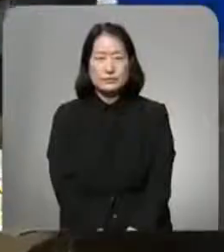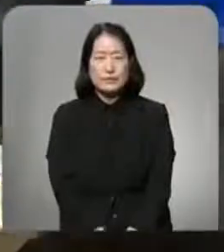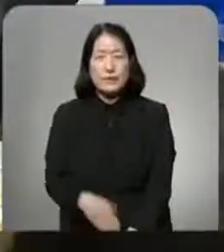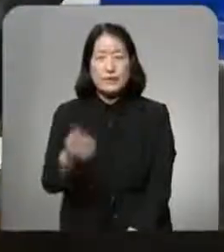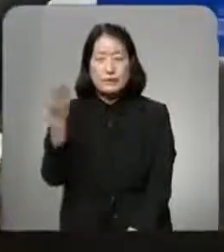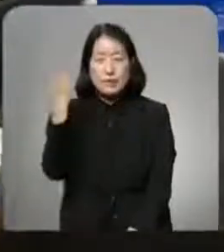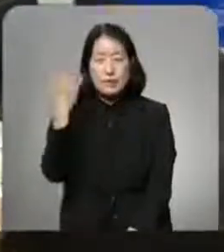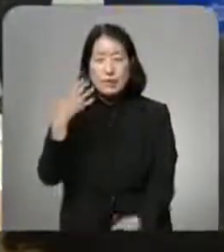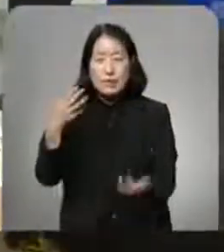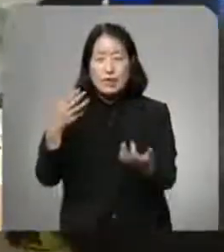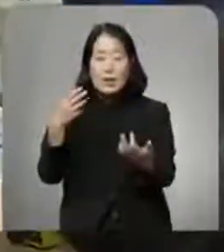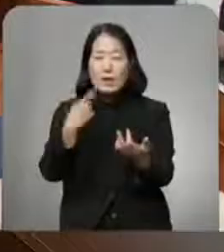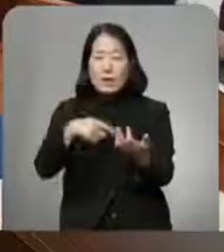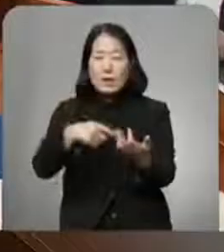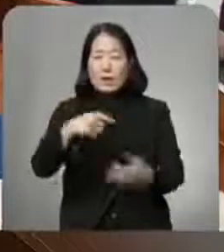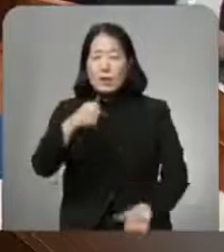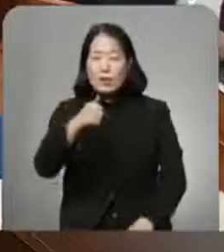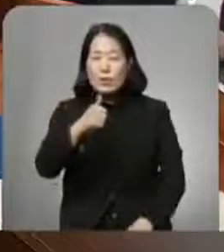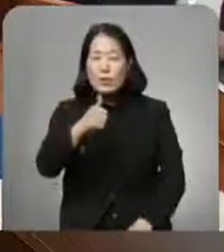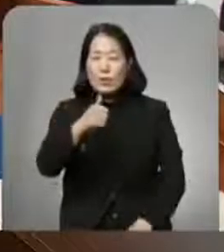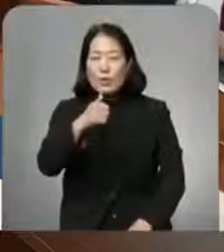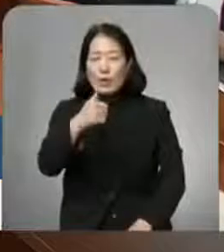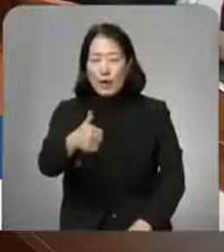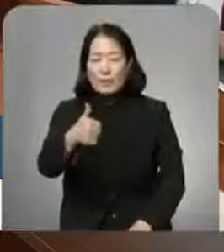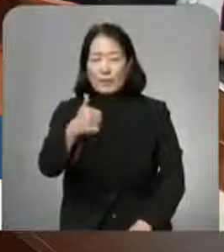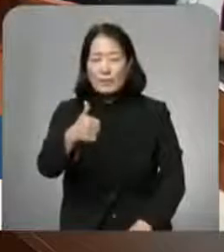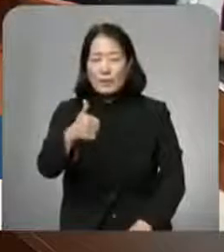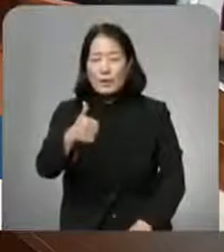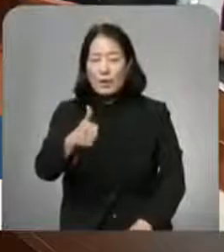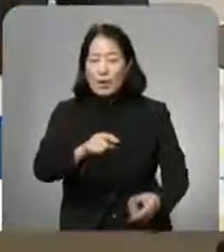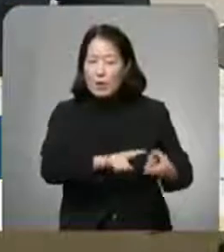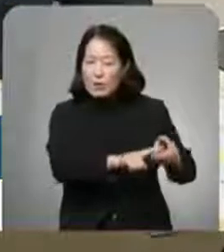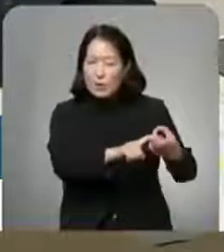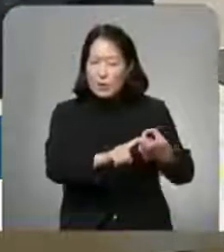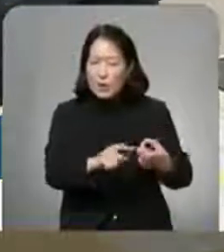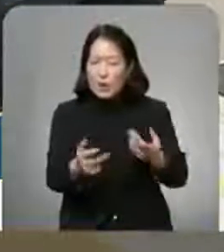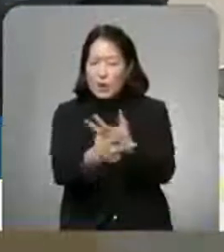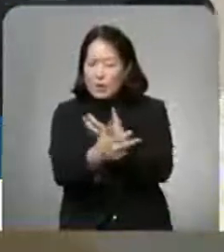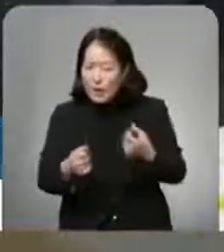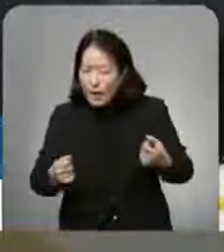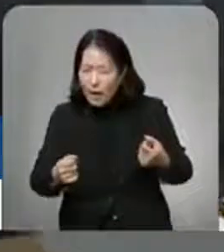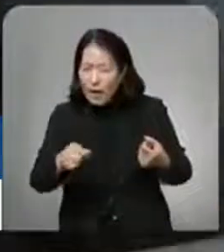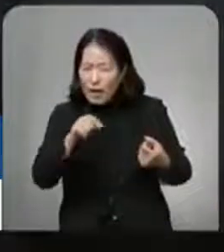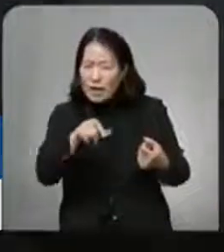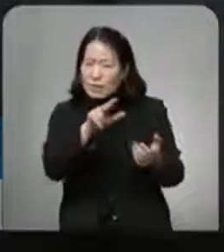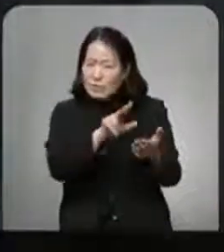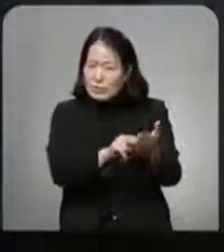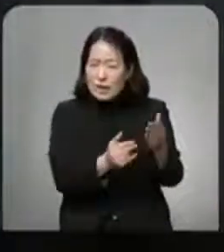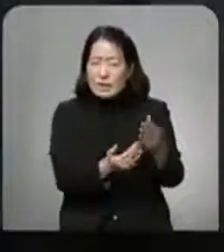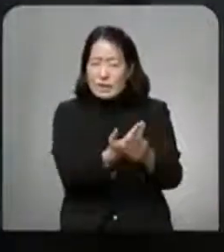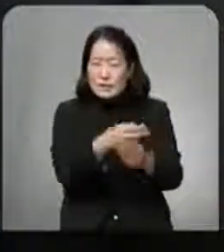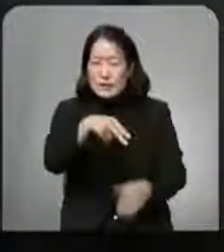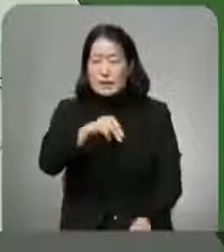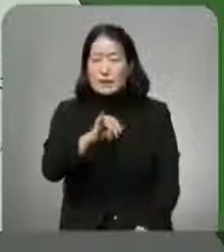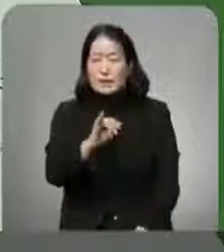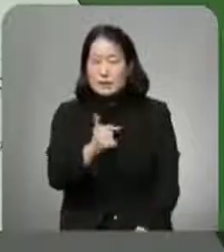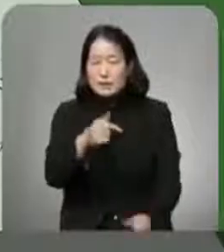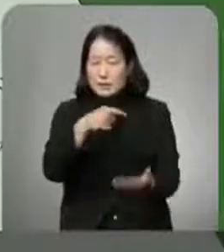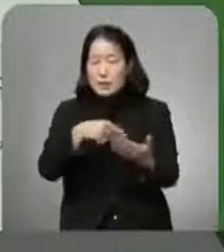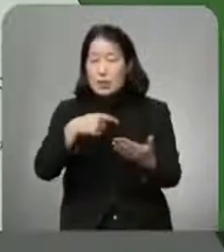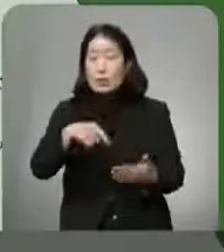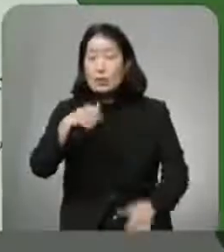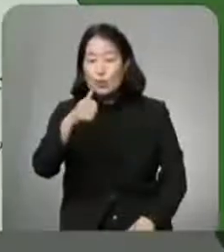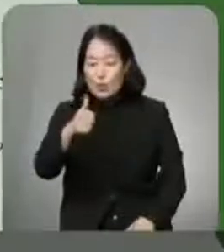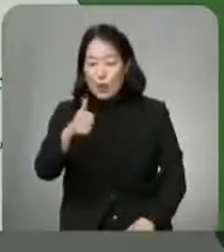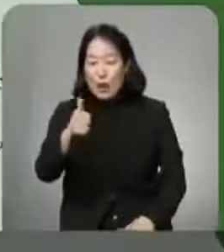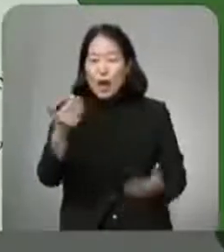전임 강원도교육감과 전국 교직원 노동조합 사이에 단체협약에 발목이 잡혀 있는 신경호 교육감에